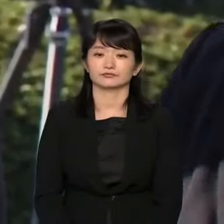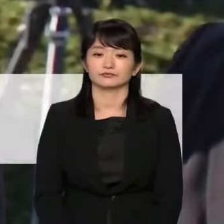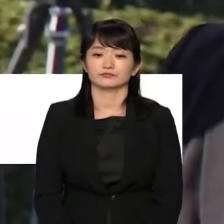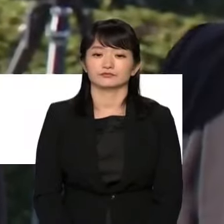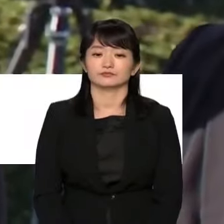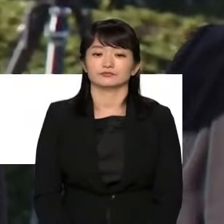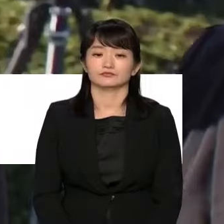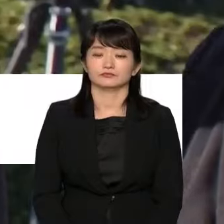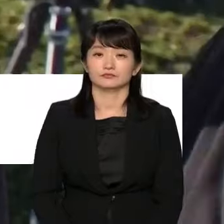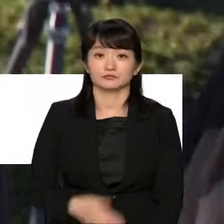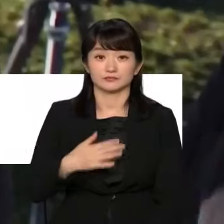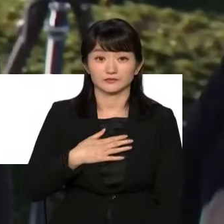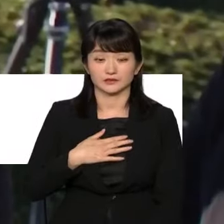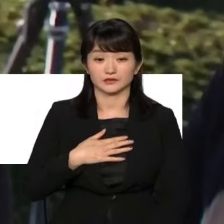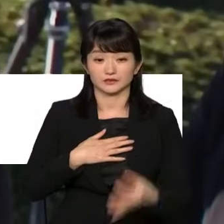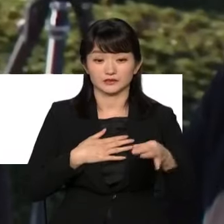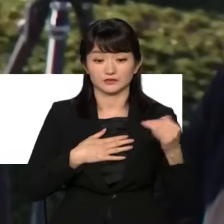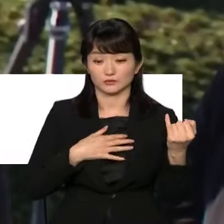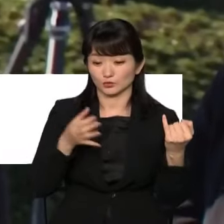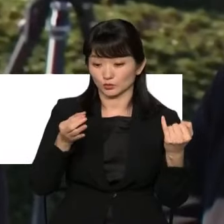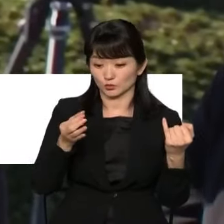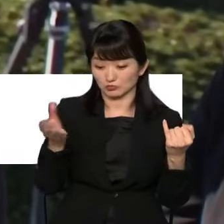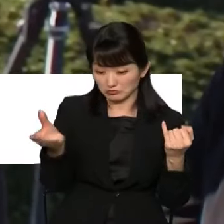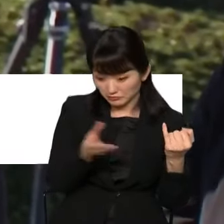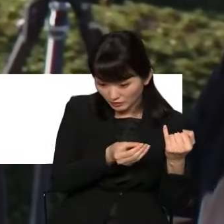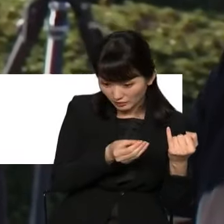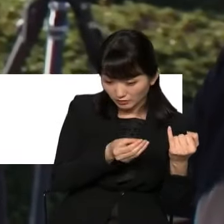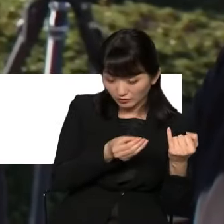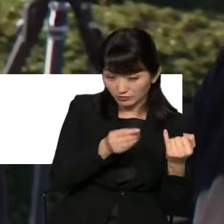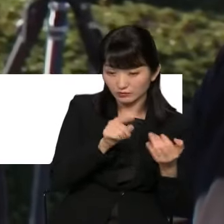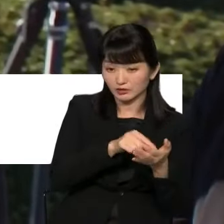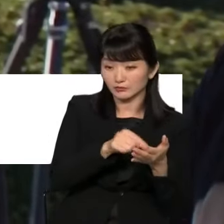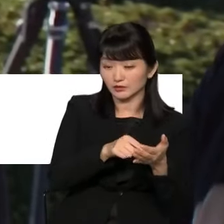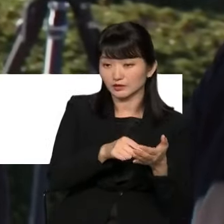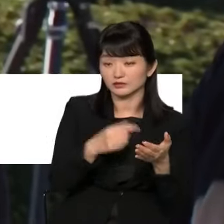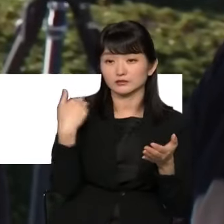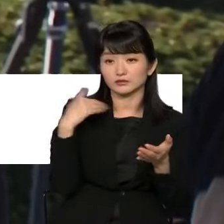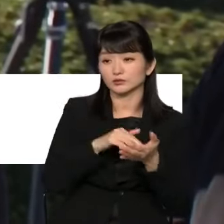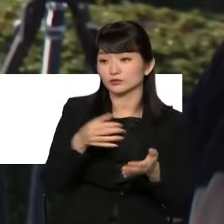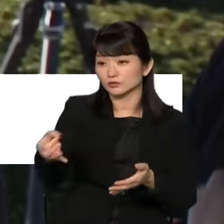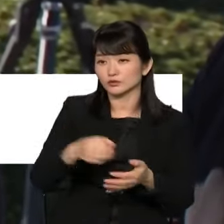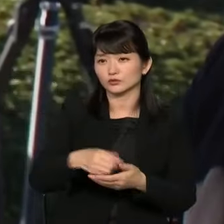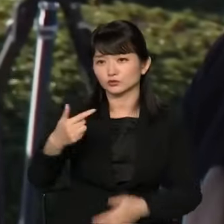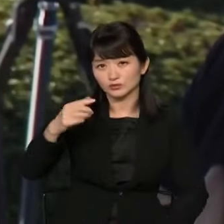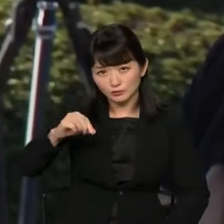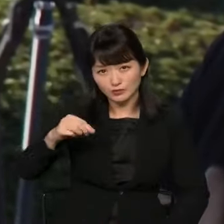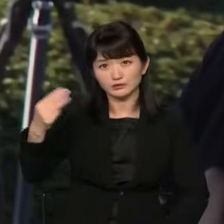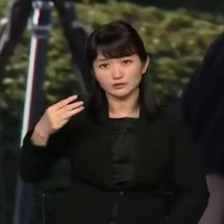그거 제가 빌려준 돈 받았는데 6천만 원, 진회할 때 3천만 원, 9천만 원 빌려줬습니다.